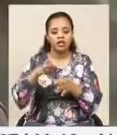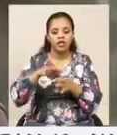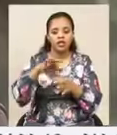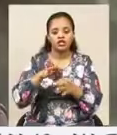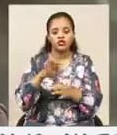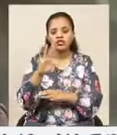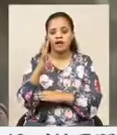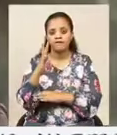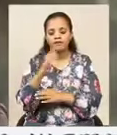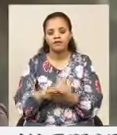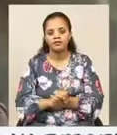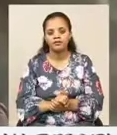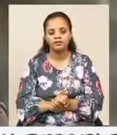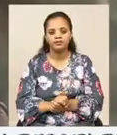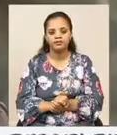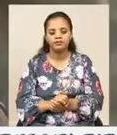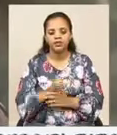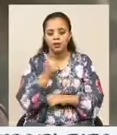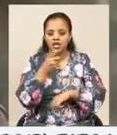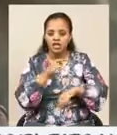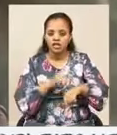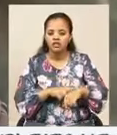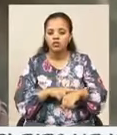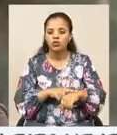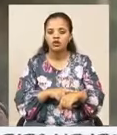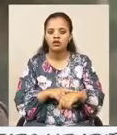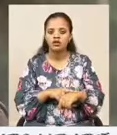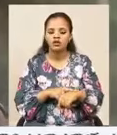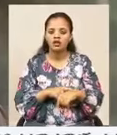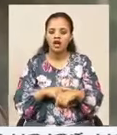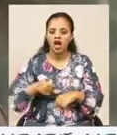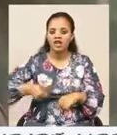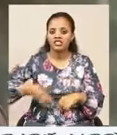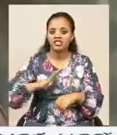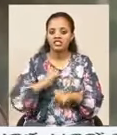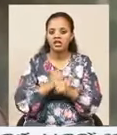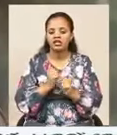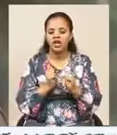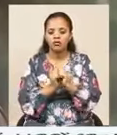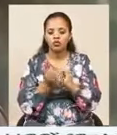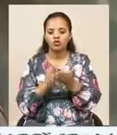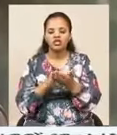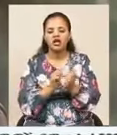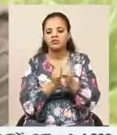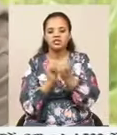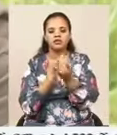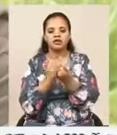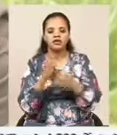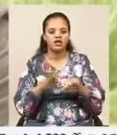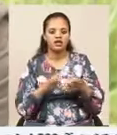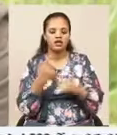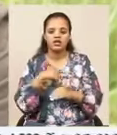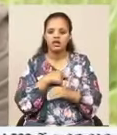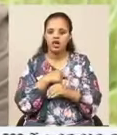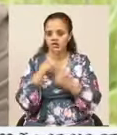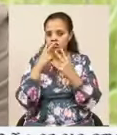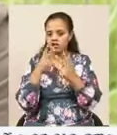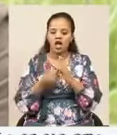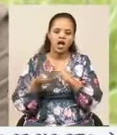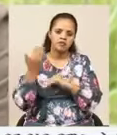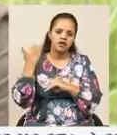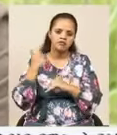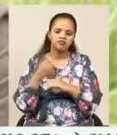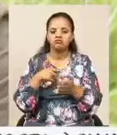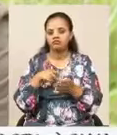የተከልናቸውን ዛፎች በየጊዜው ከአትክልት ሰራተኞች ጋር ሆነን አንድ ላይ እንክብካቤ እናደርጋለን። እኛ ግቢ እንዳየሽው አምናም